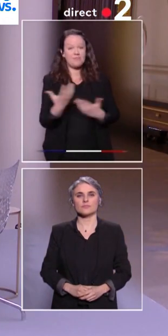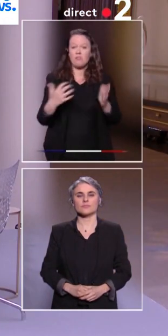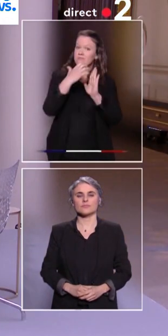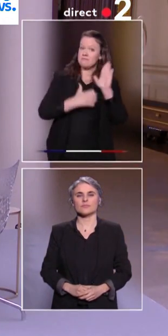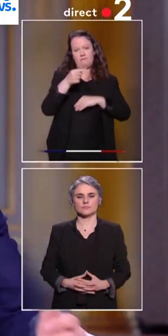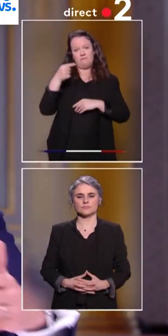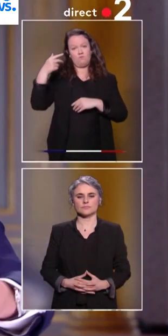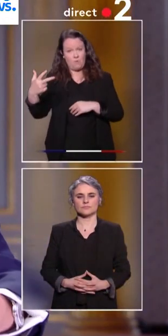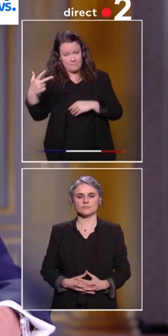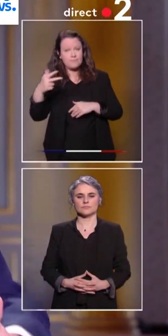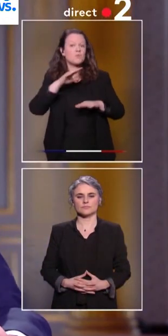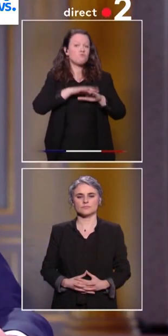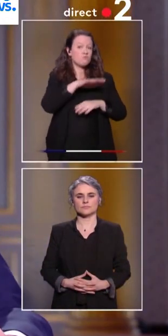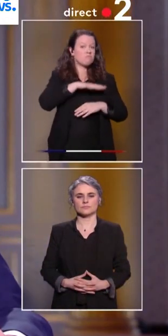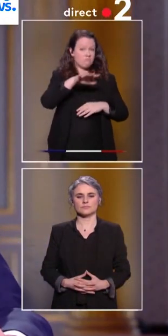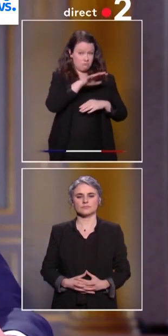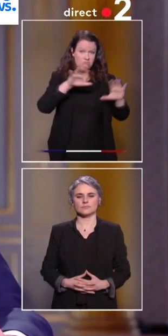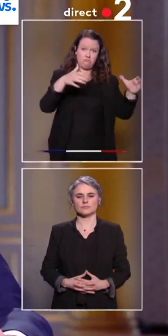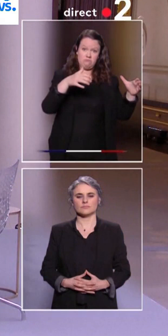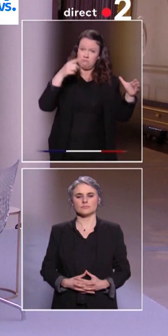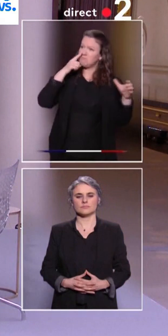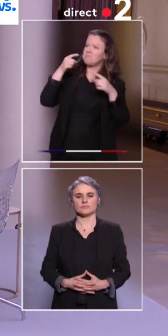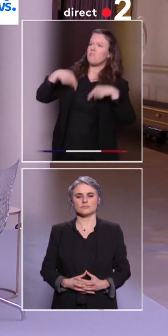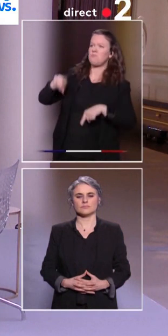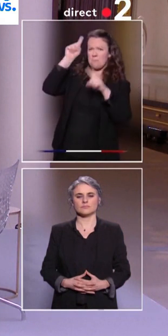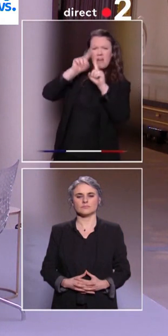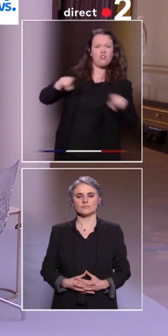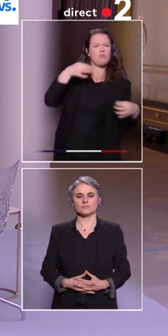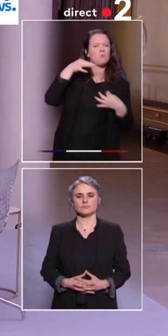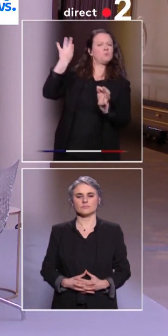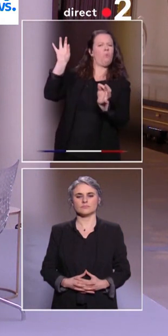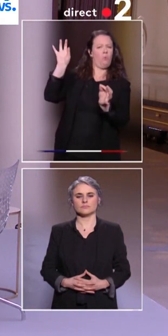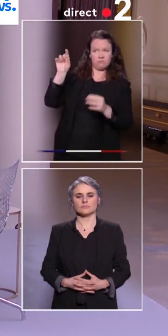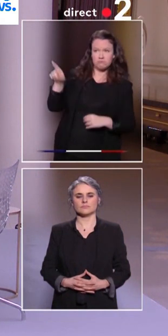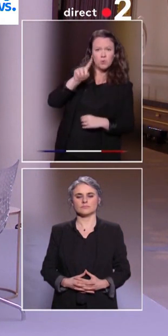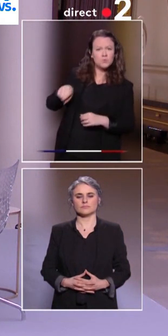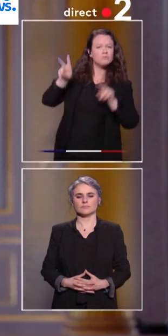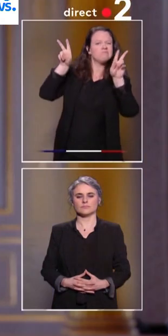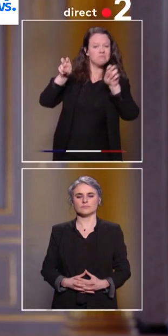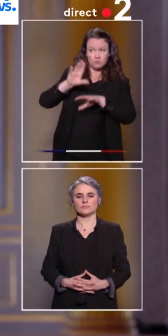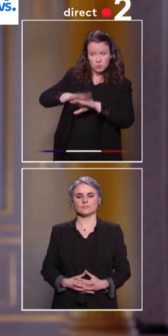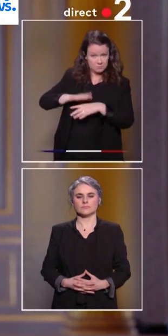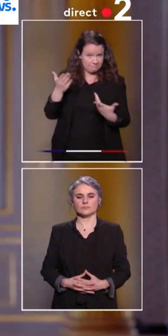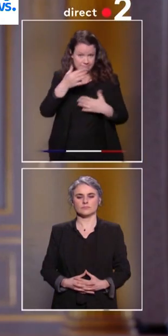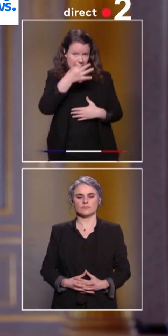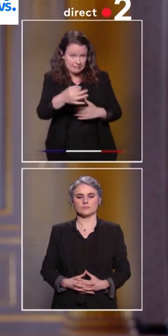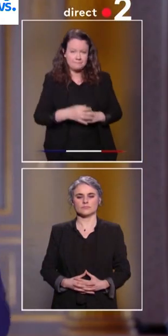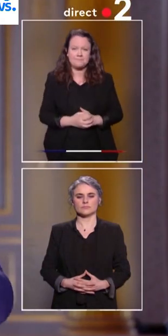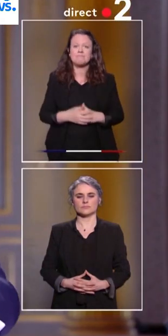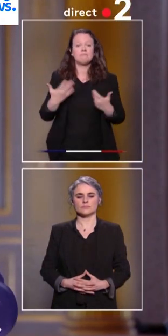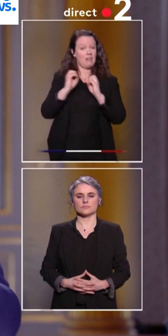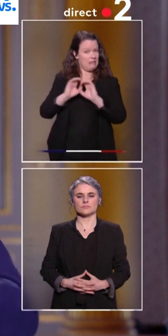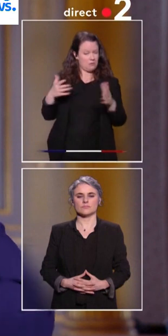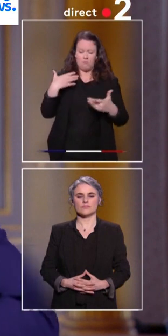Die Behörden erwarten an diesem Donnerstag, Medienberichten zufolge, bis zu 800.000 Demonstranten landesweit.